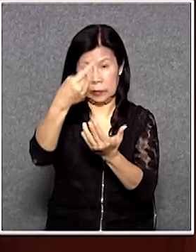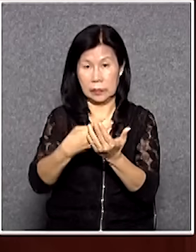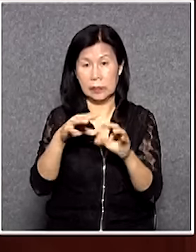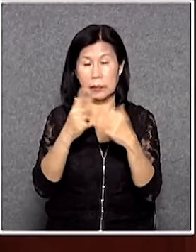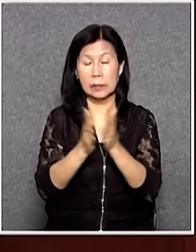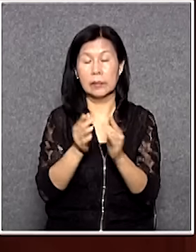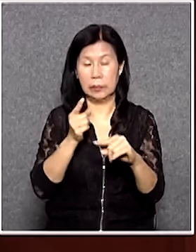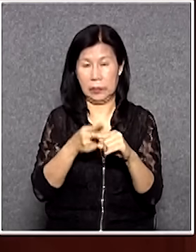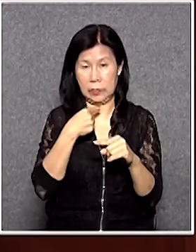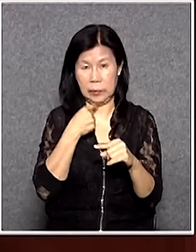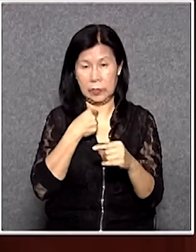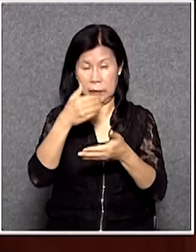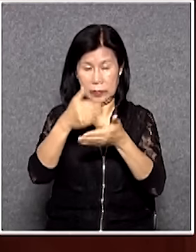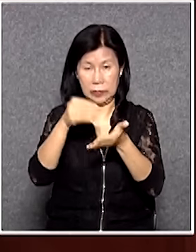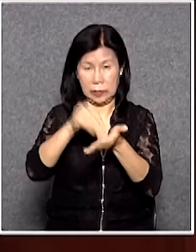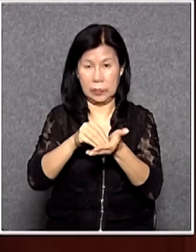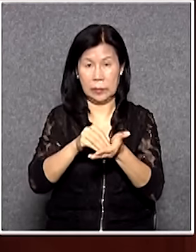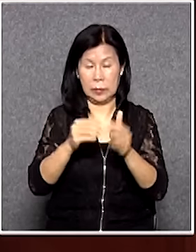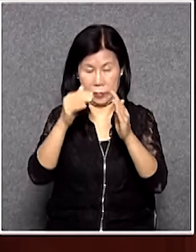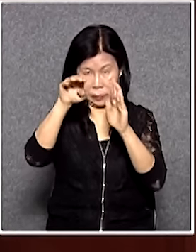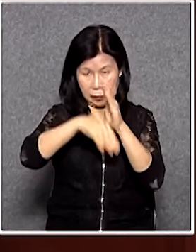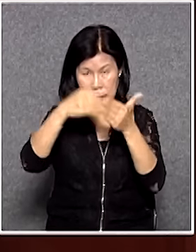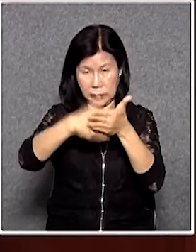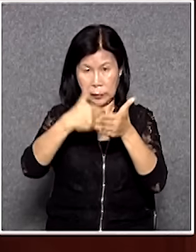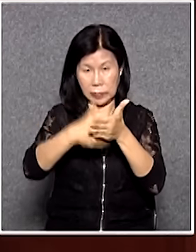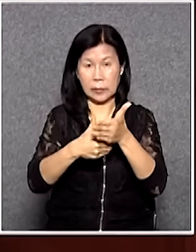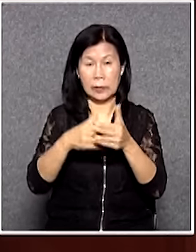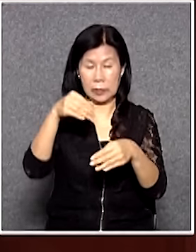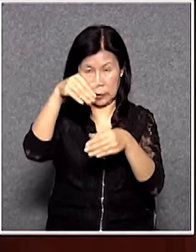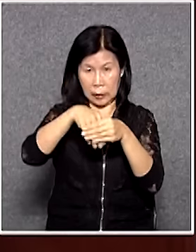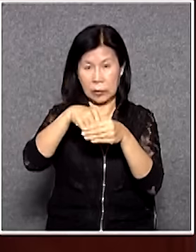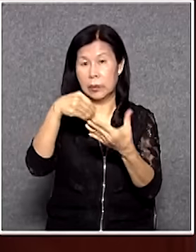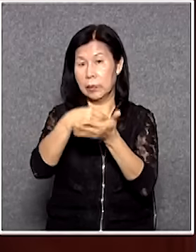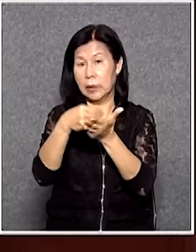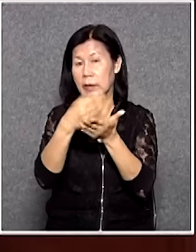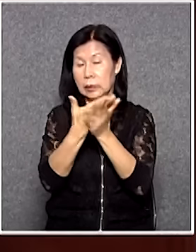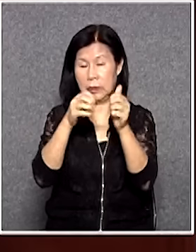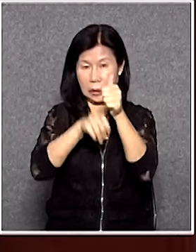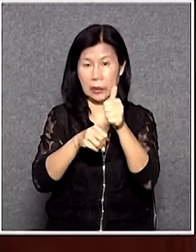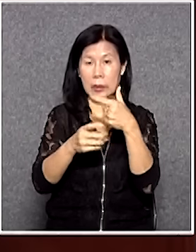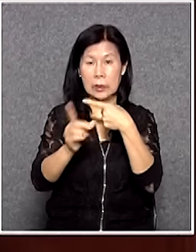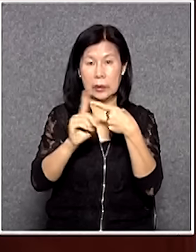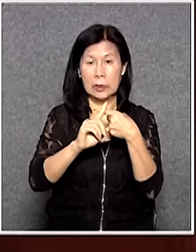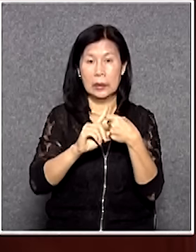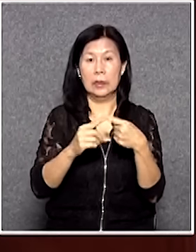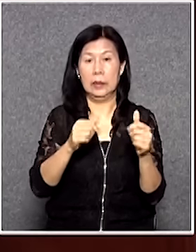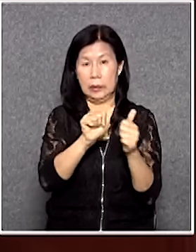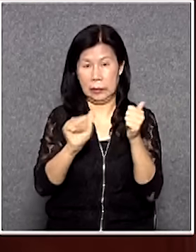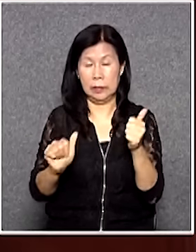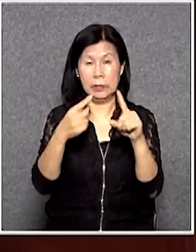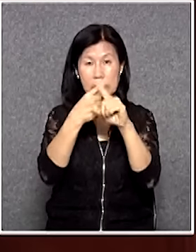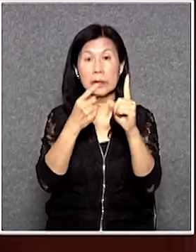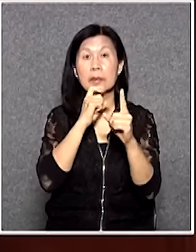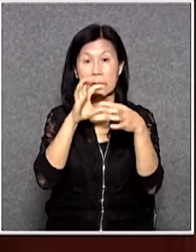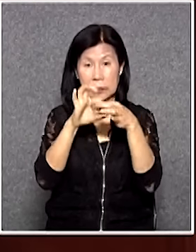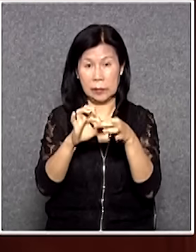是旨在修订降低投资风险的机制的。委员就可以就第十一条的相关部